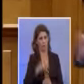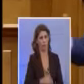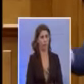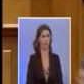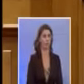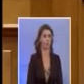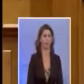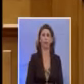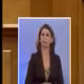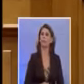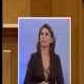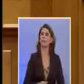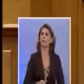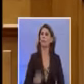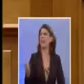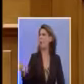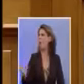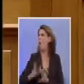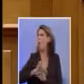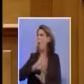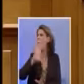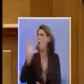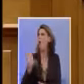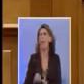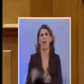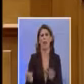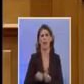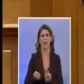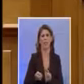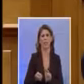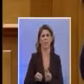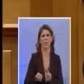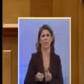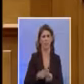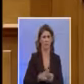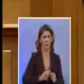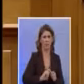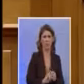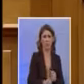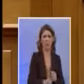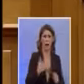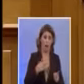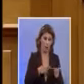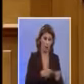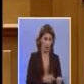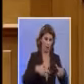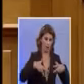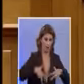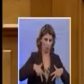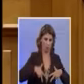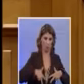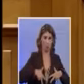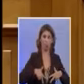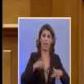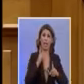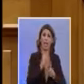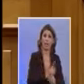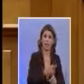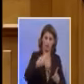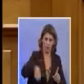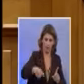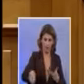Και τι δεν κάνατε λοιπόν για να υπονομεύσετε αυτή τη διαδικασία? Έχετε απειλήσει υπουργούς με ειδικά